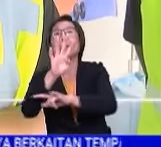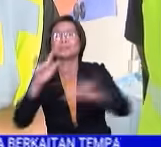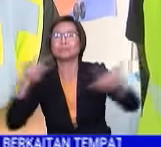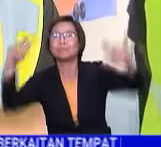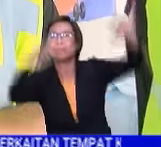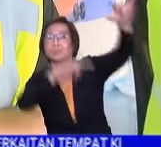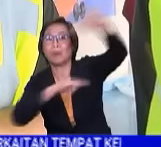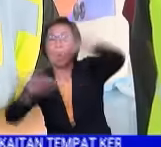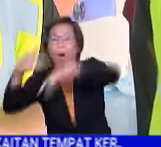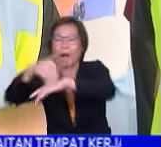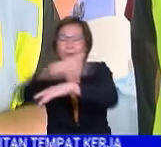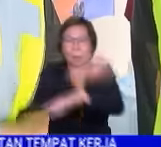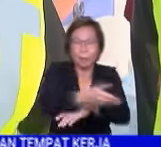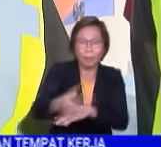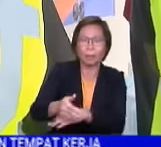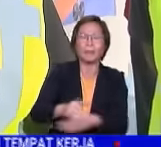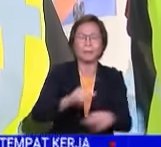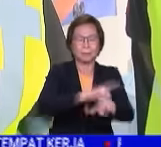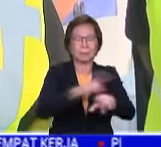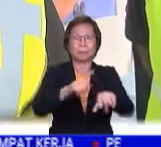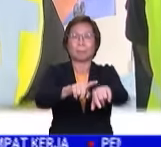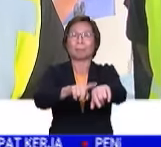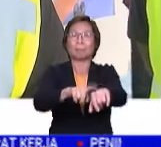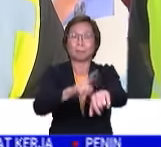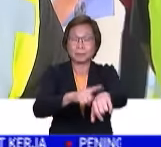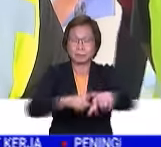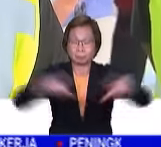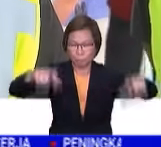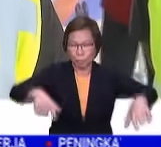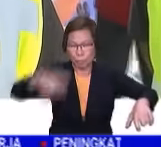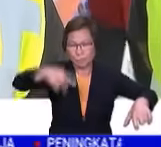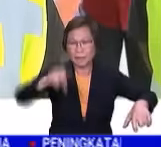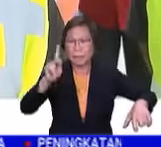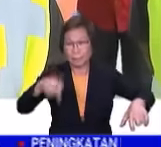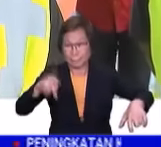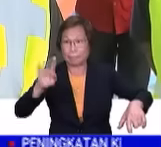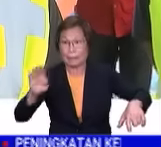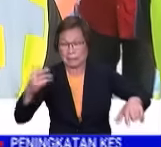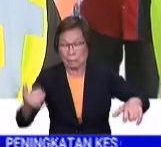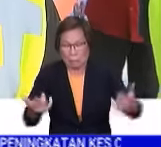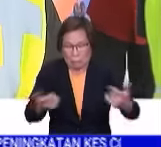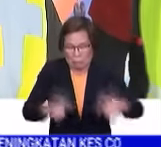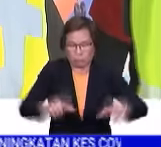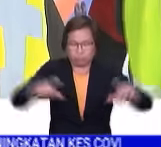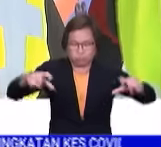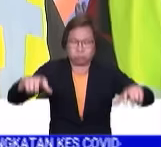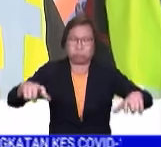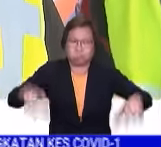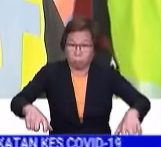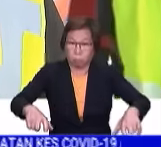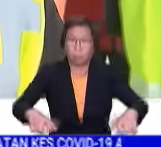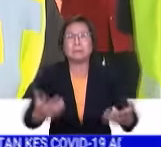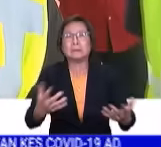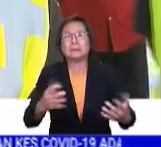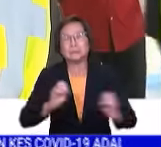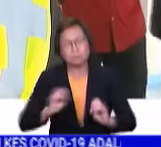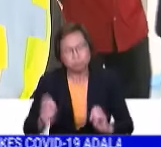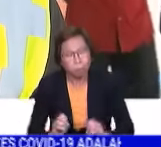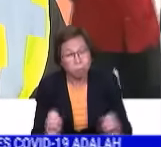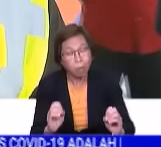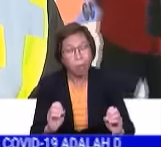Sepanjang PKP ini berlangsung, termasuklah PKPD yang sedang berlangsung ni, of course dari segi operasi,